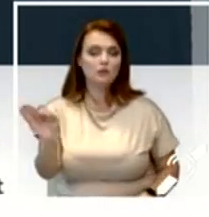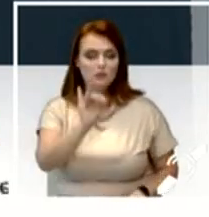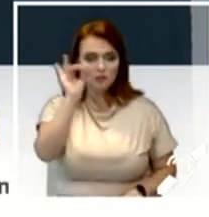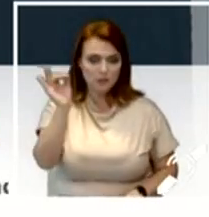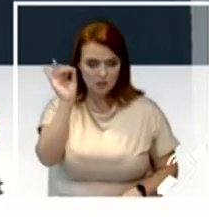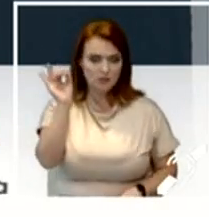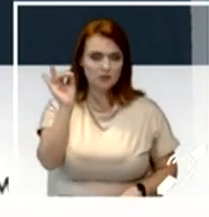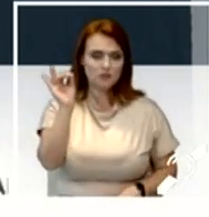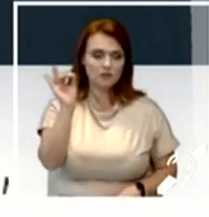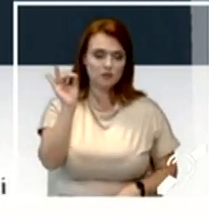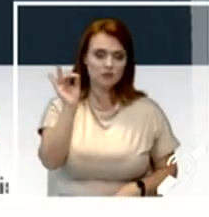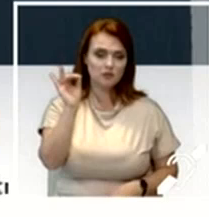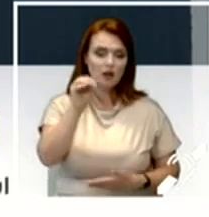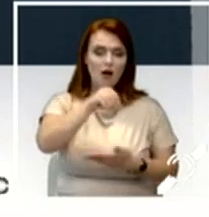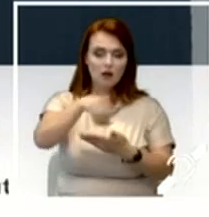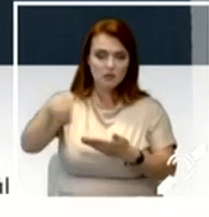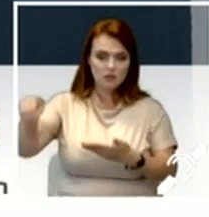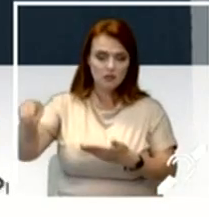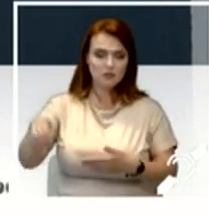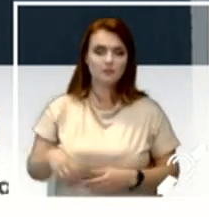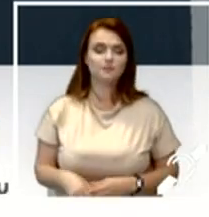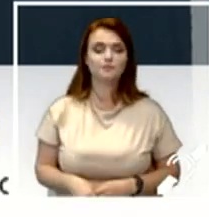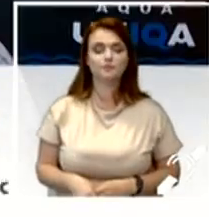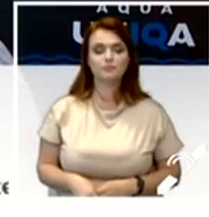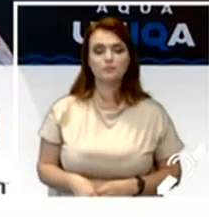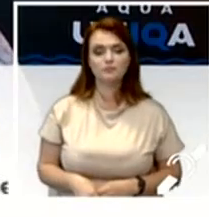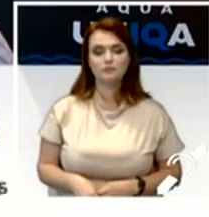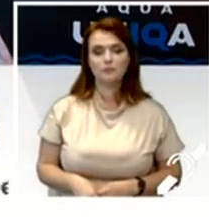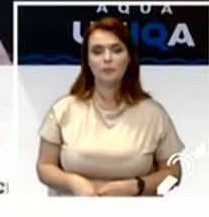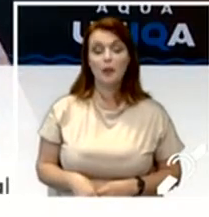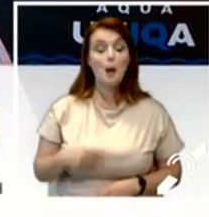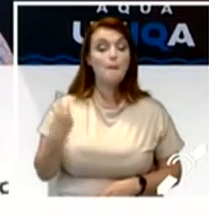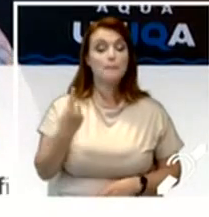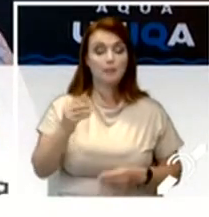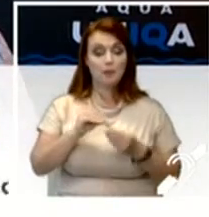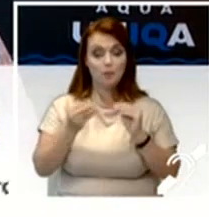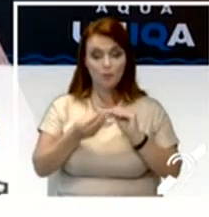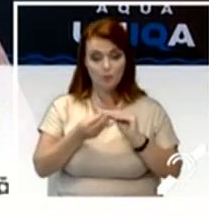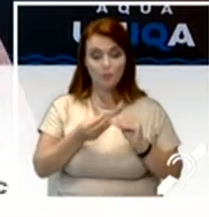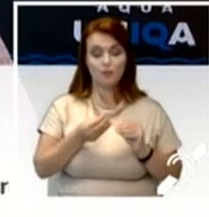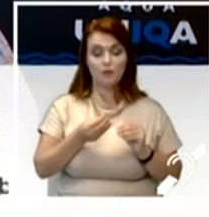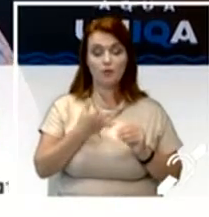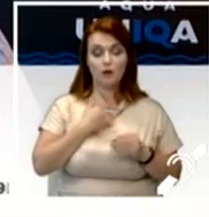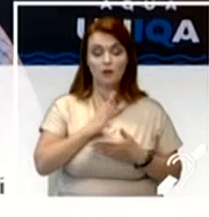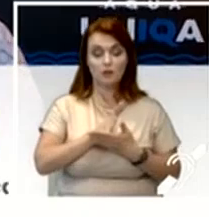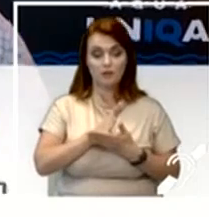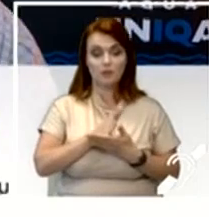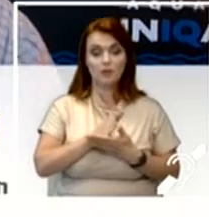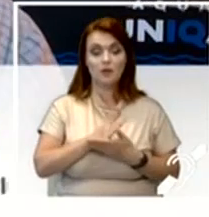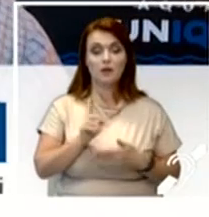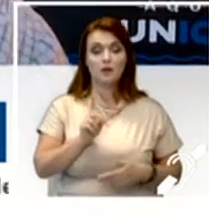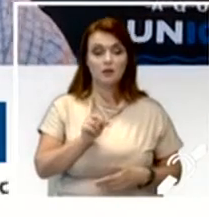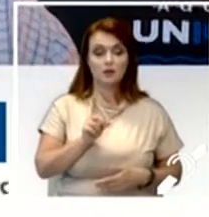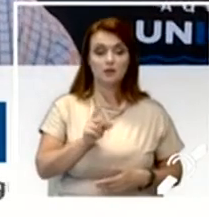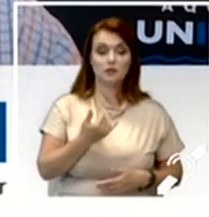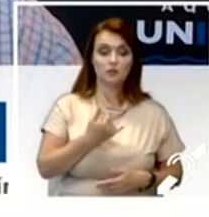a Imperiului Țarist asupra Basarabia. Prima problemă, cea mai mare care trebuie să o avem noi în față, este că noi